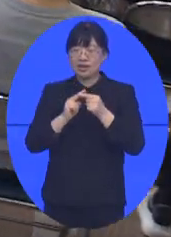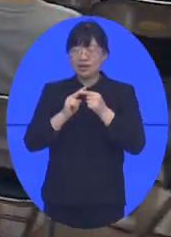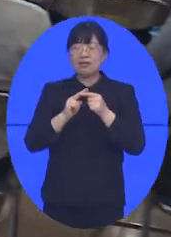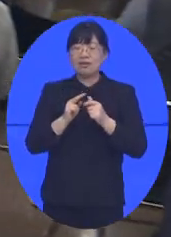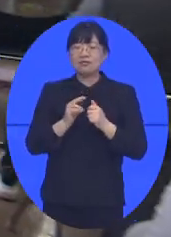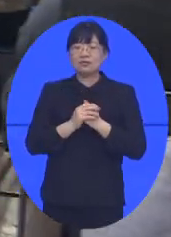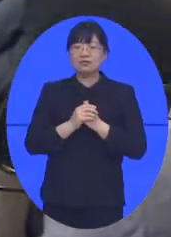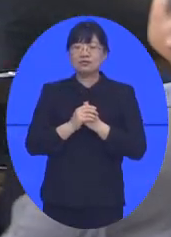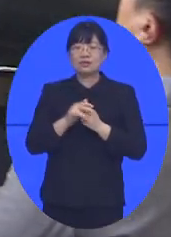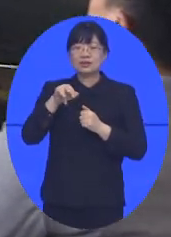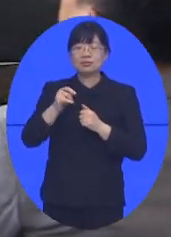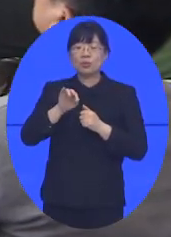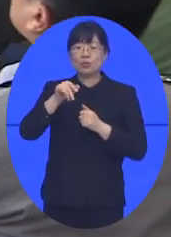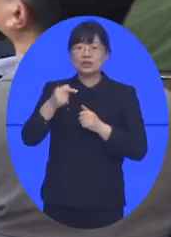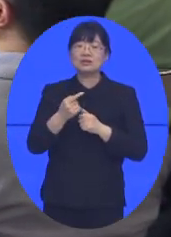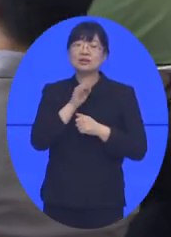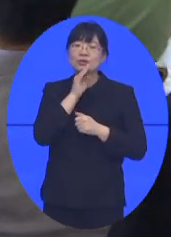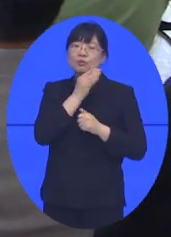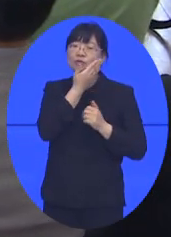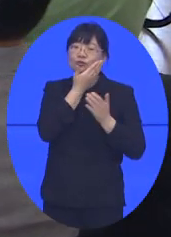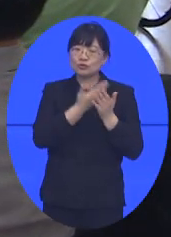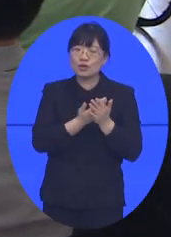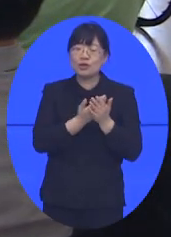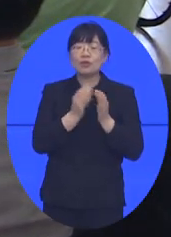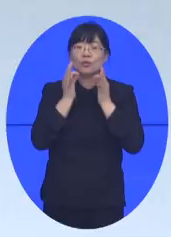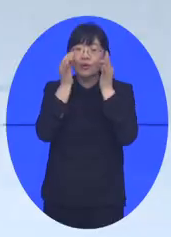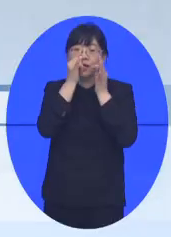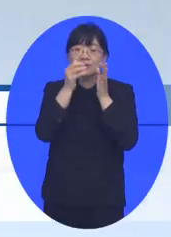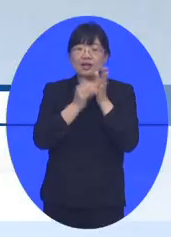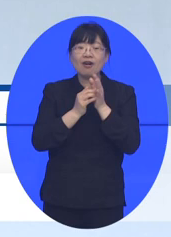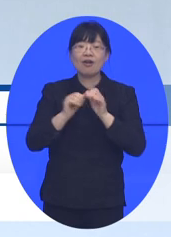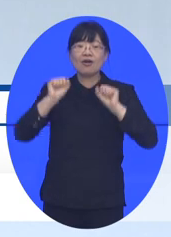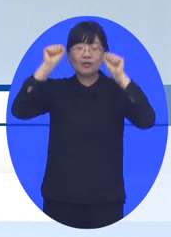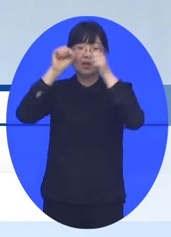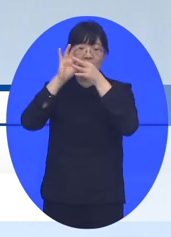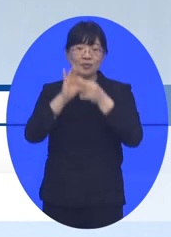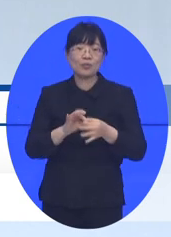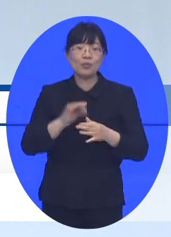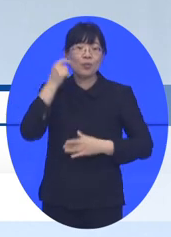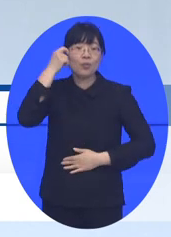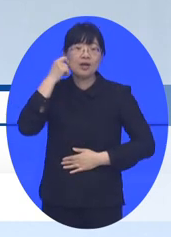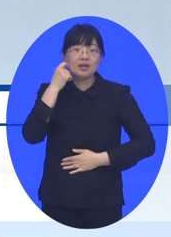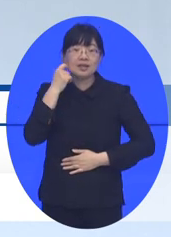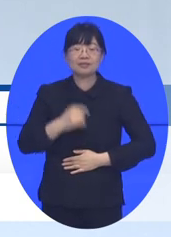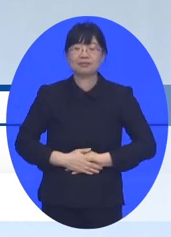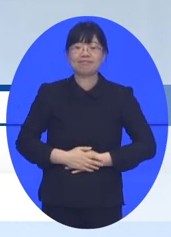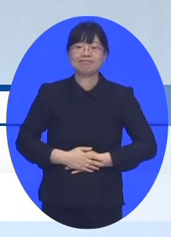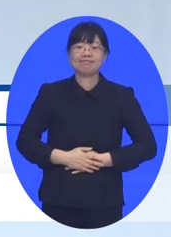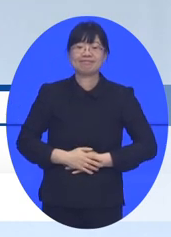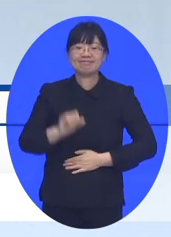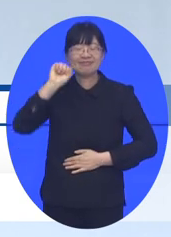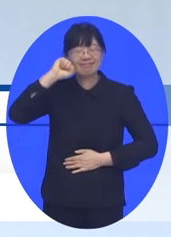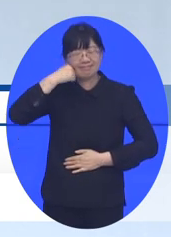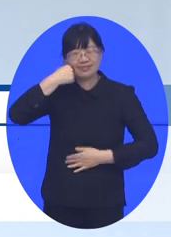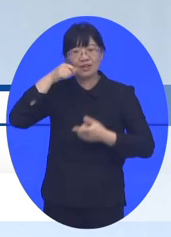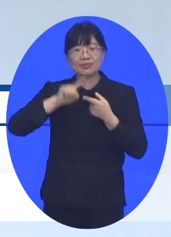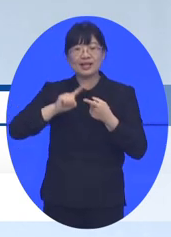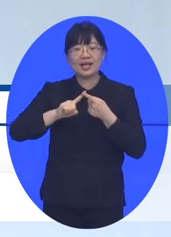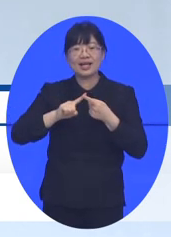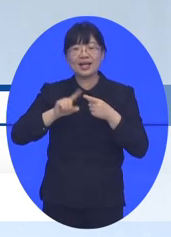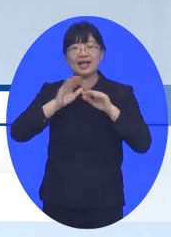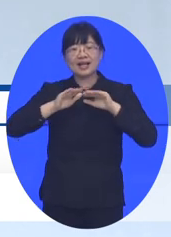스포츠만큼 소중하고 귀한 게 없다며 노력하겠다고 했습니다. 체육을 하면서 느끼는 어려움에